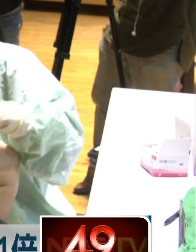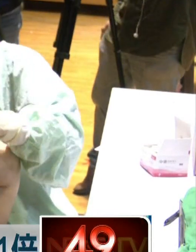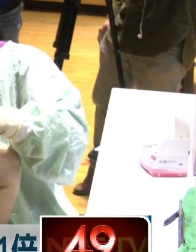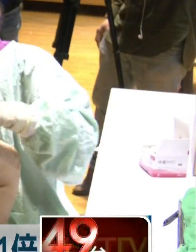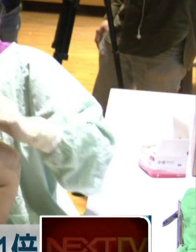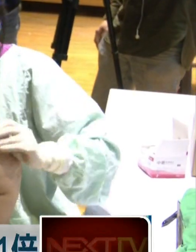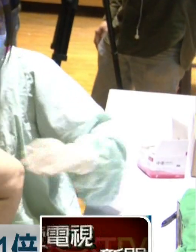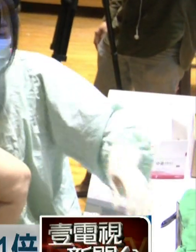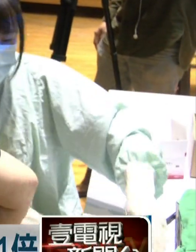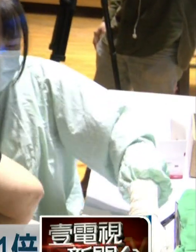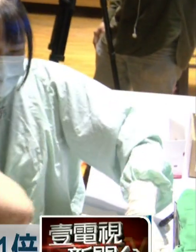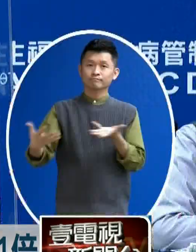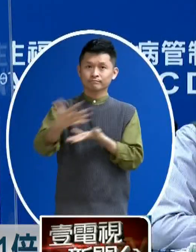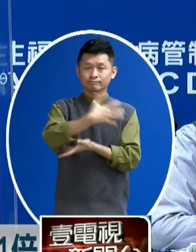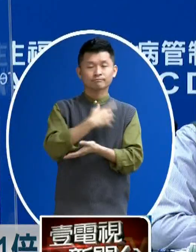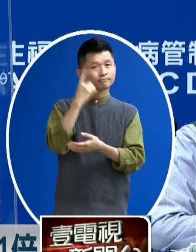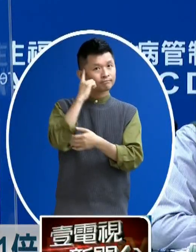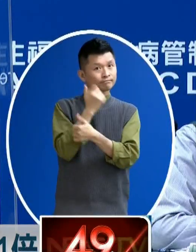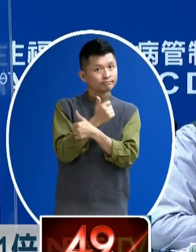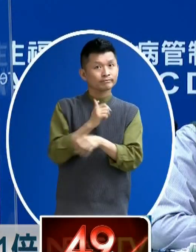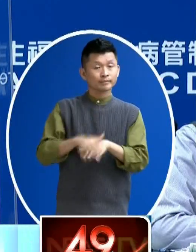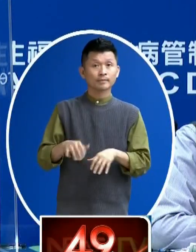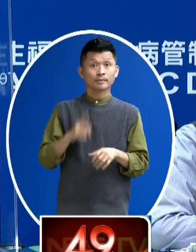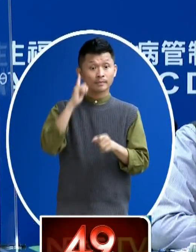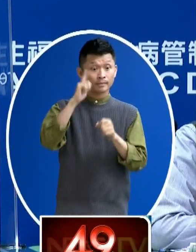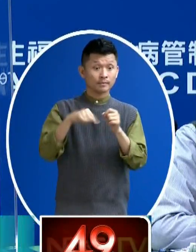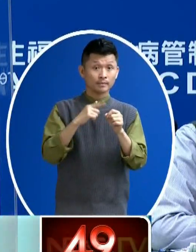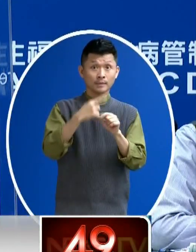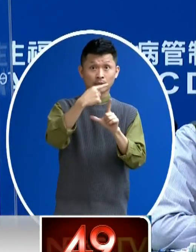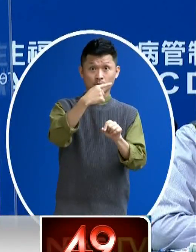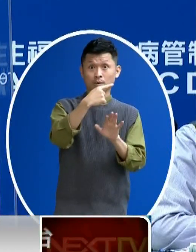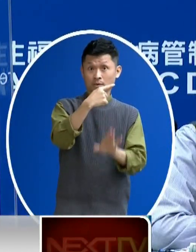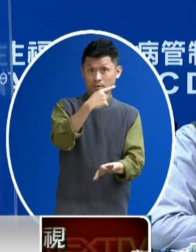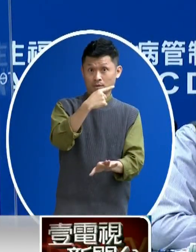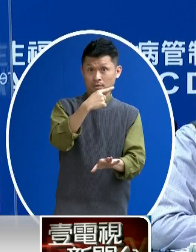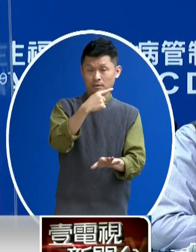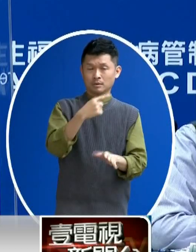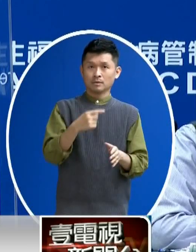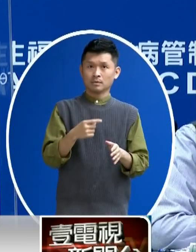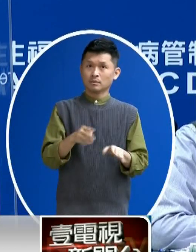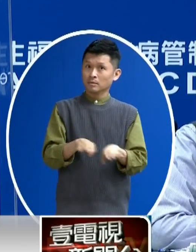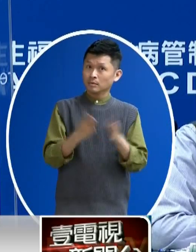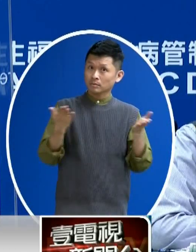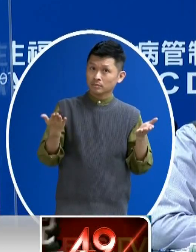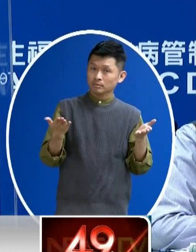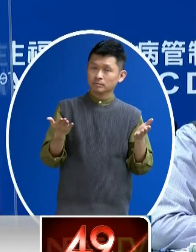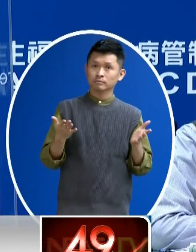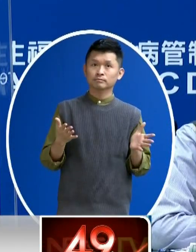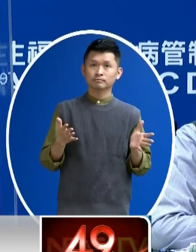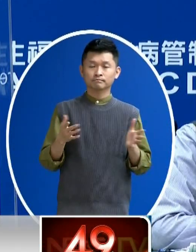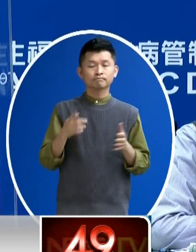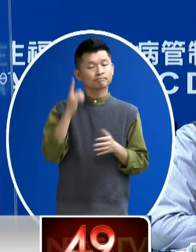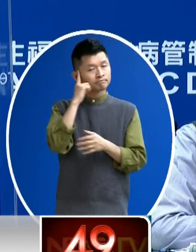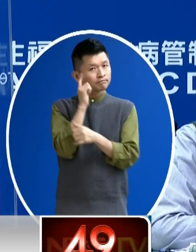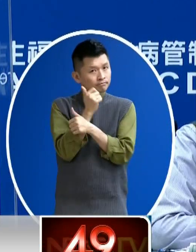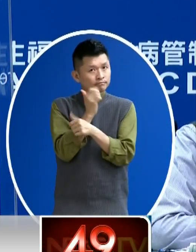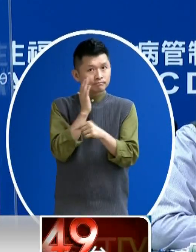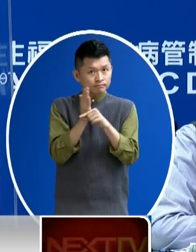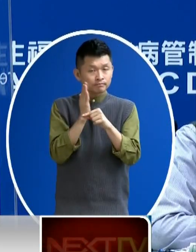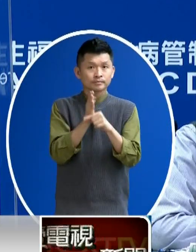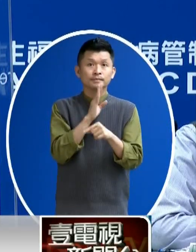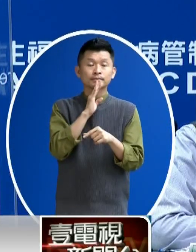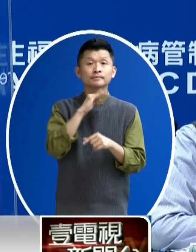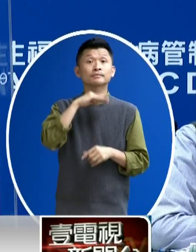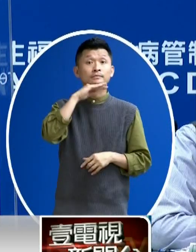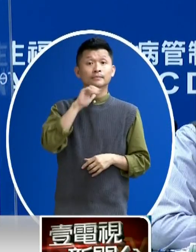指挥中心正在评估。 明年是不是在1月底？那时候有开始来，那是有这样的一个考量，不过一切都要待